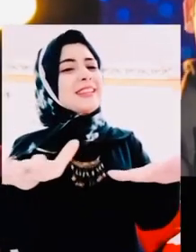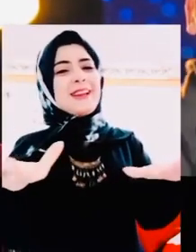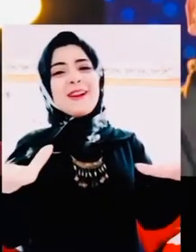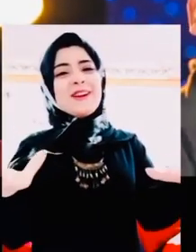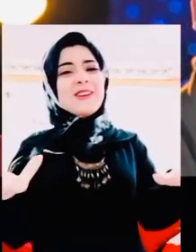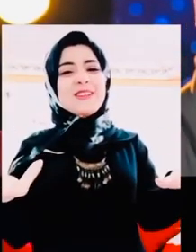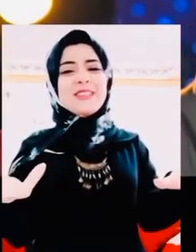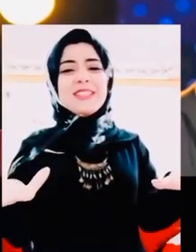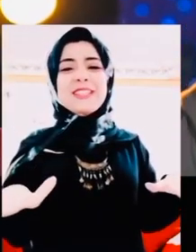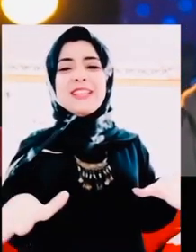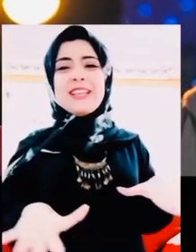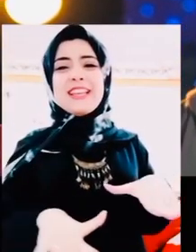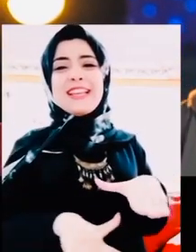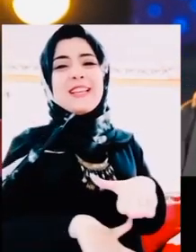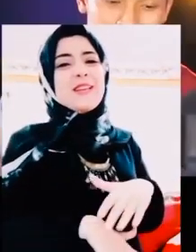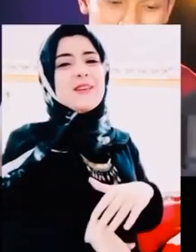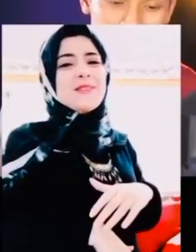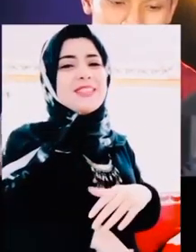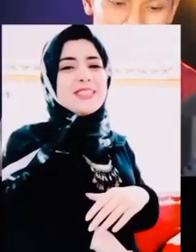الخلق